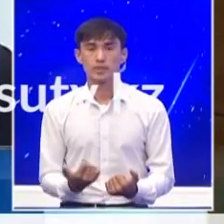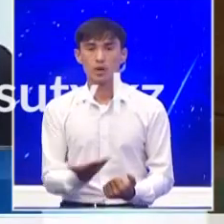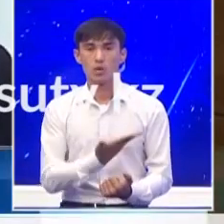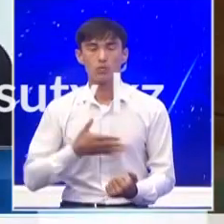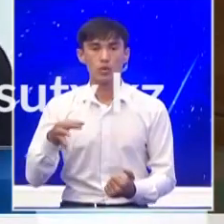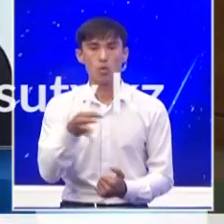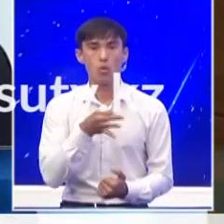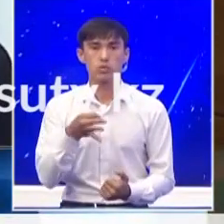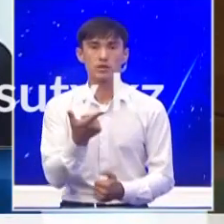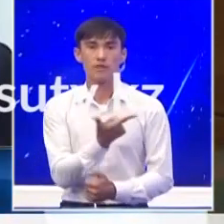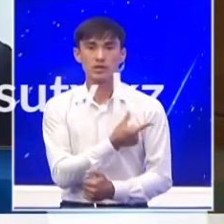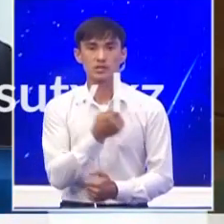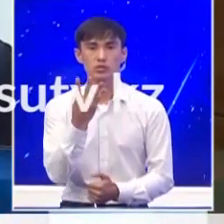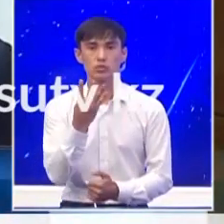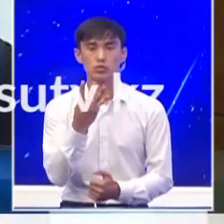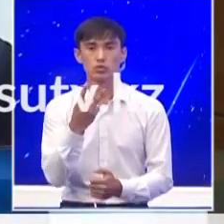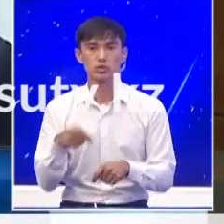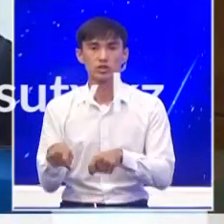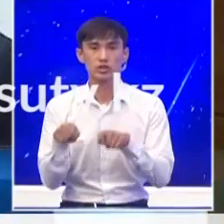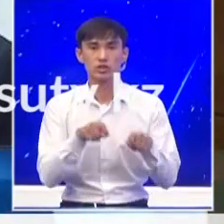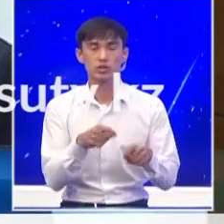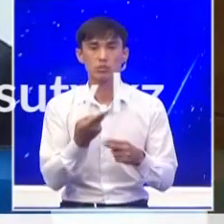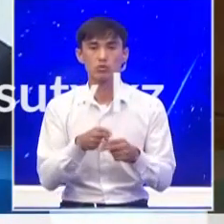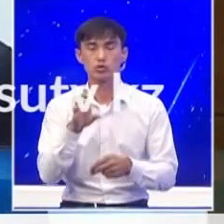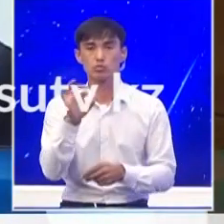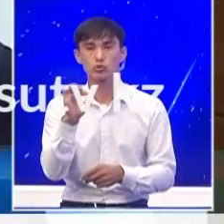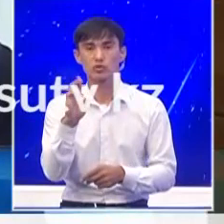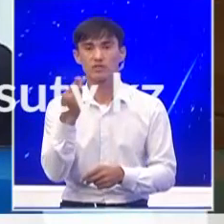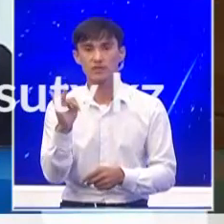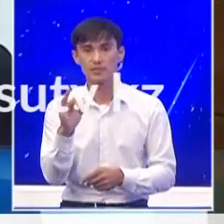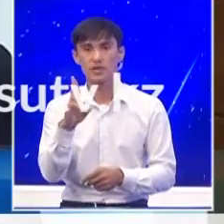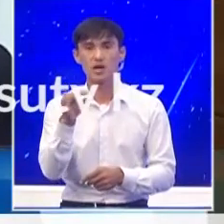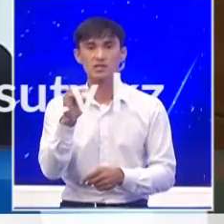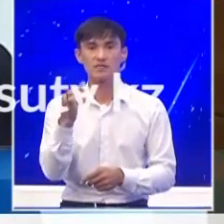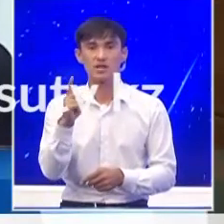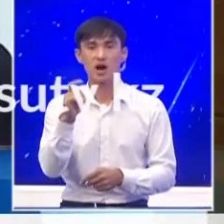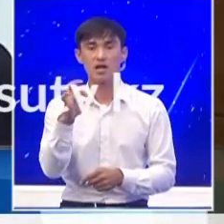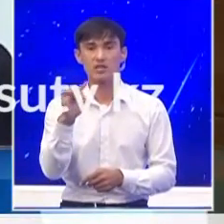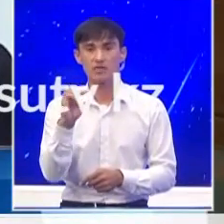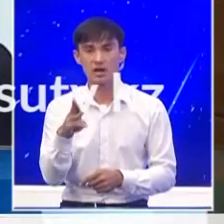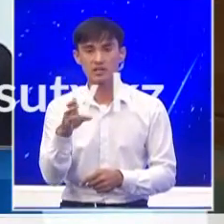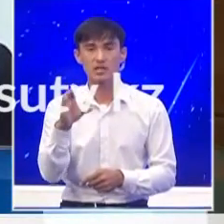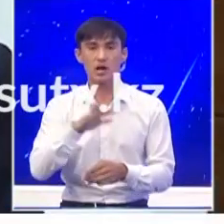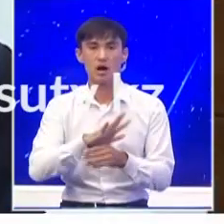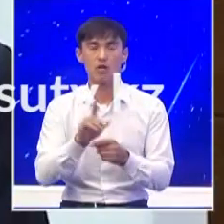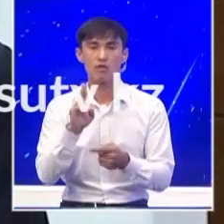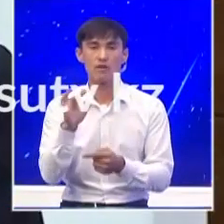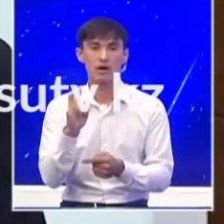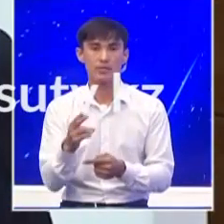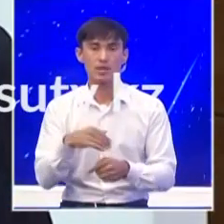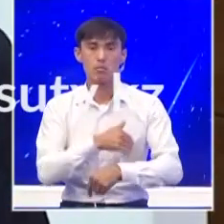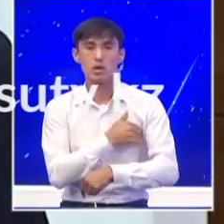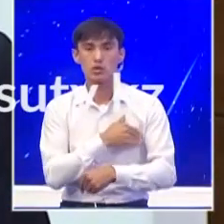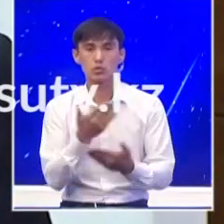Біздің облысқа вакциналардың төрт түрі жеткізілді. Бұл Спутник V, Каз-Ковид Ин, Хаят-Вак және Корона-Вак. Температура